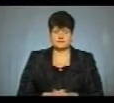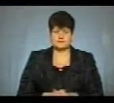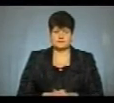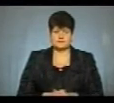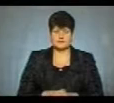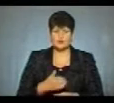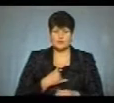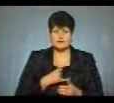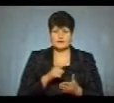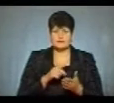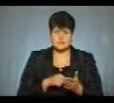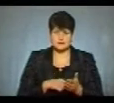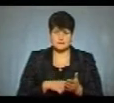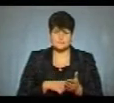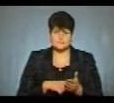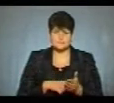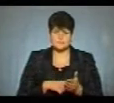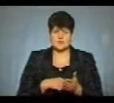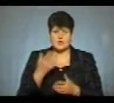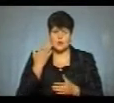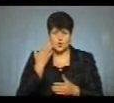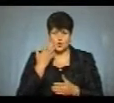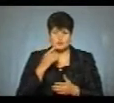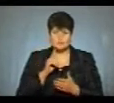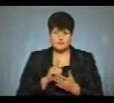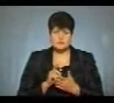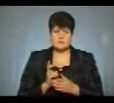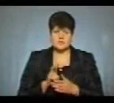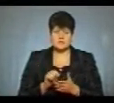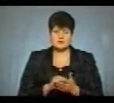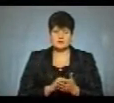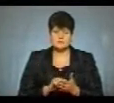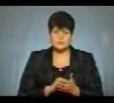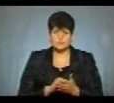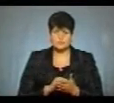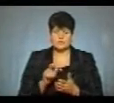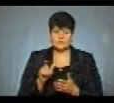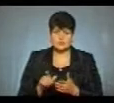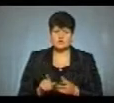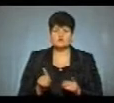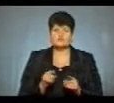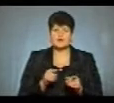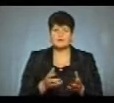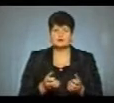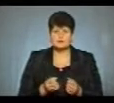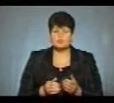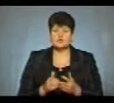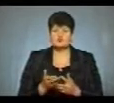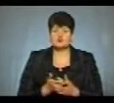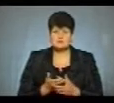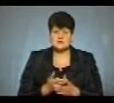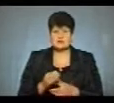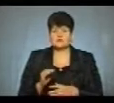У мене таке питання. Коли повинен прийти папір людині, що вона має субсидію? Кінець